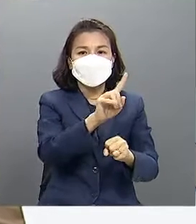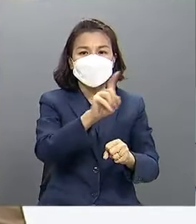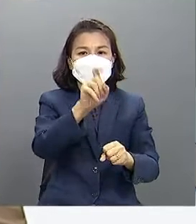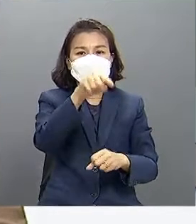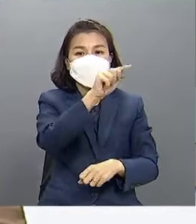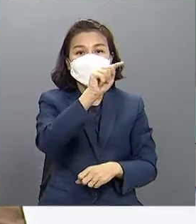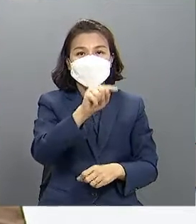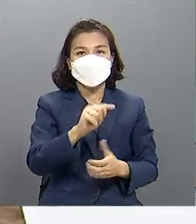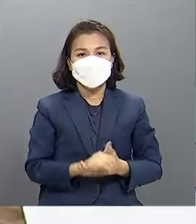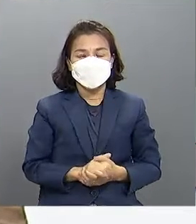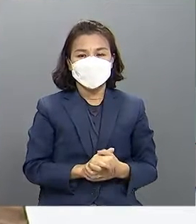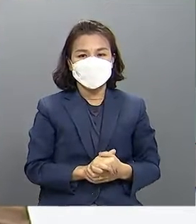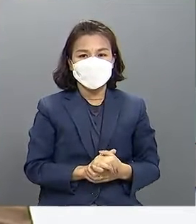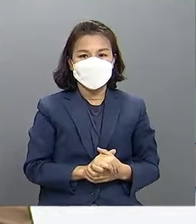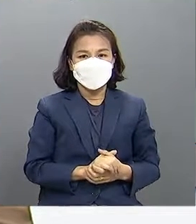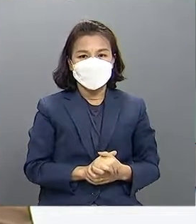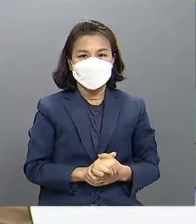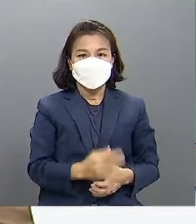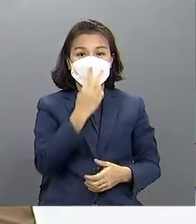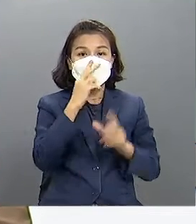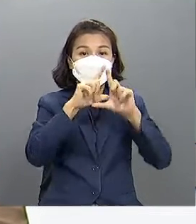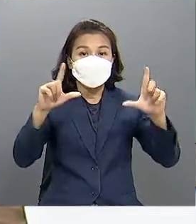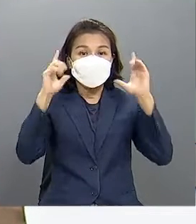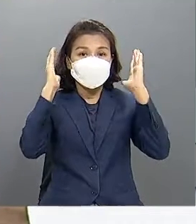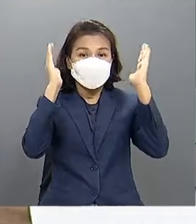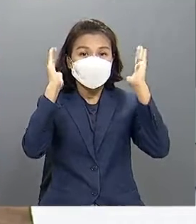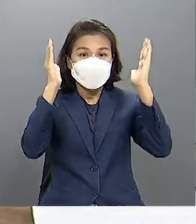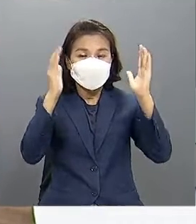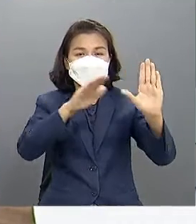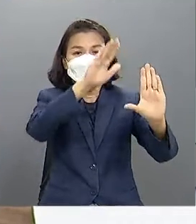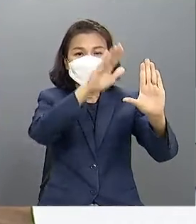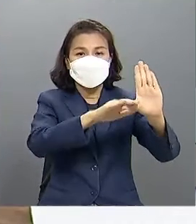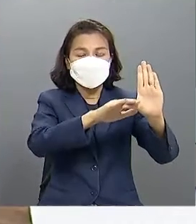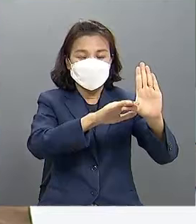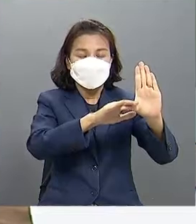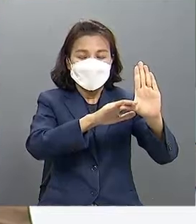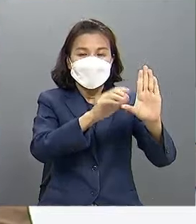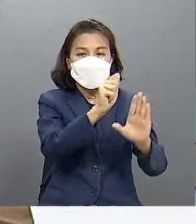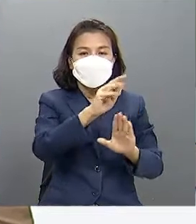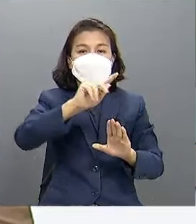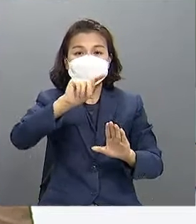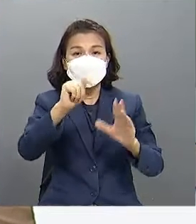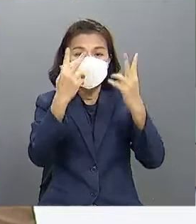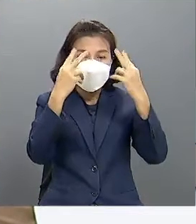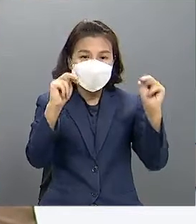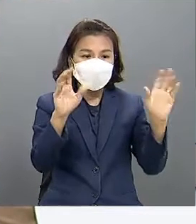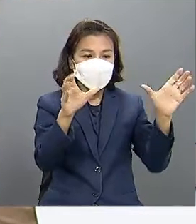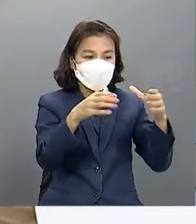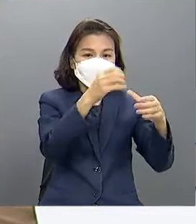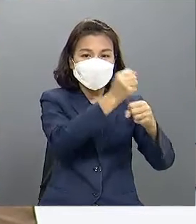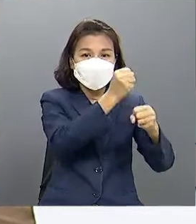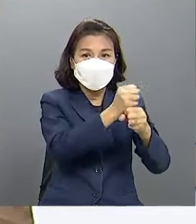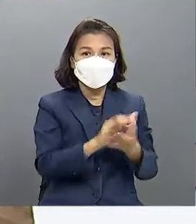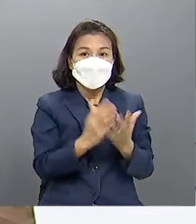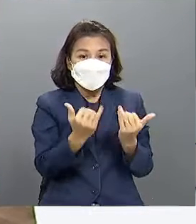จะไปดูบรรยากาศการหาเสียงกันต่อนะครับทั้งผู้สมัครนายกแล้วก็สมาชิกสภาอบต.ในจังหวัดตรังตอนนี้ต้องออกมารณรงค์หาเสียง